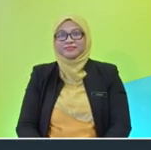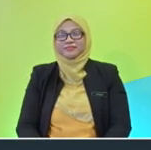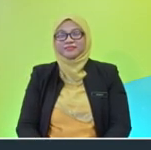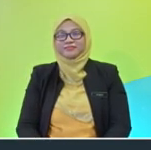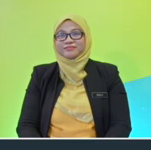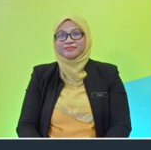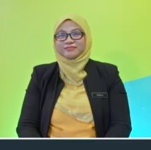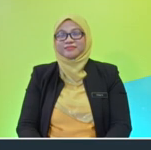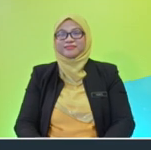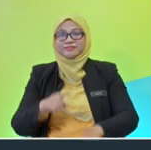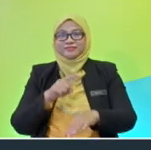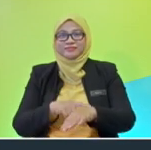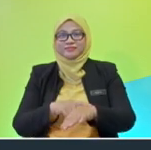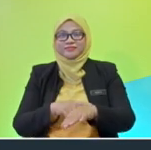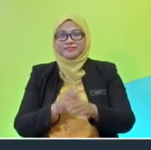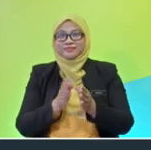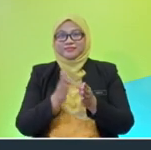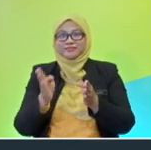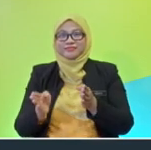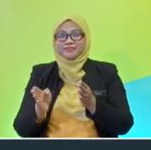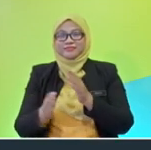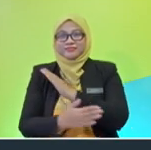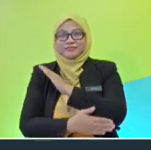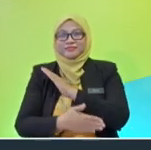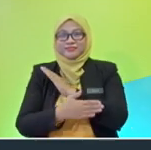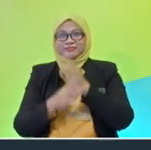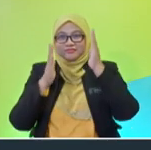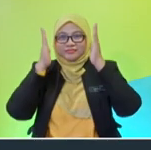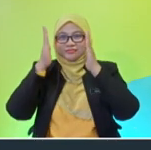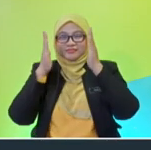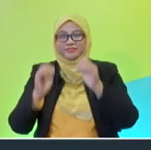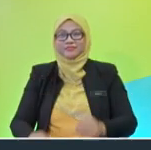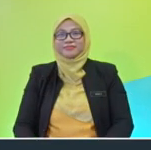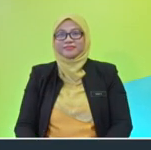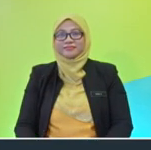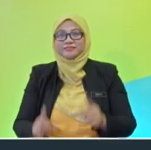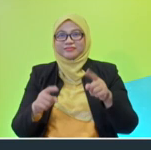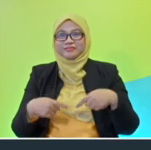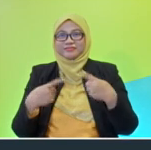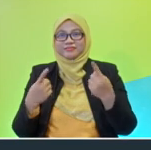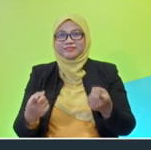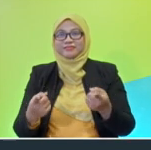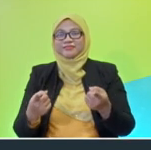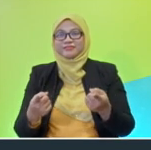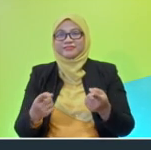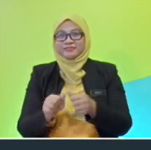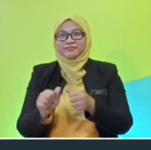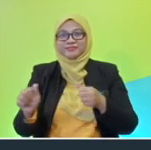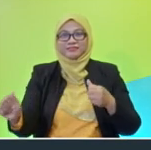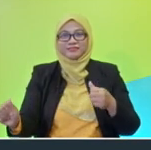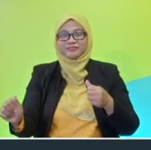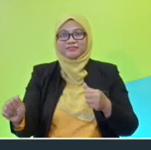timur sebenarnya oke yang seterusnya kita ada lokasi yang seterusnya kita terbang sedikit jauh kita pergi ke lokasi